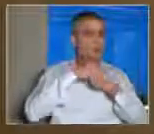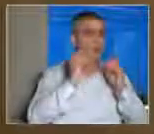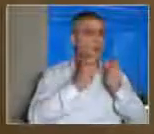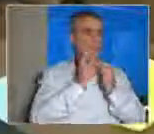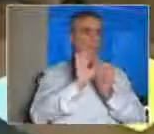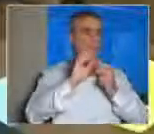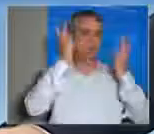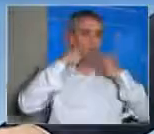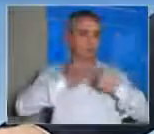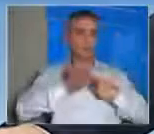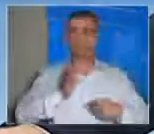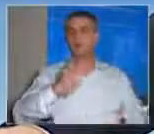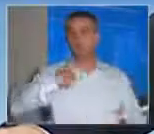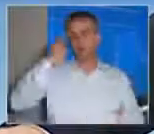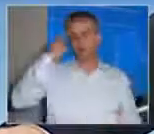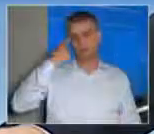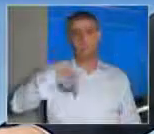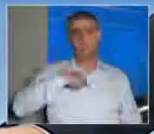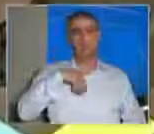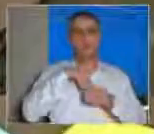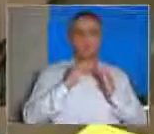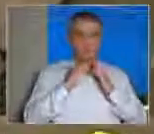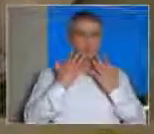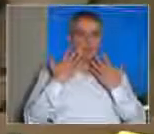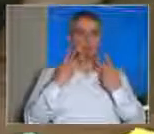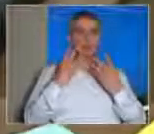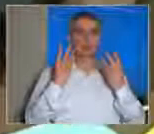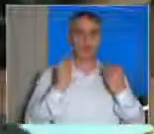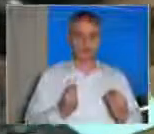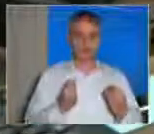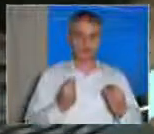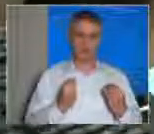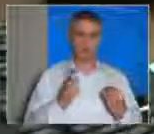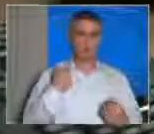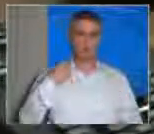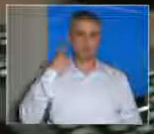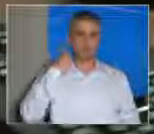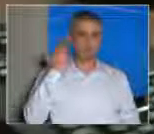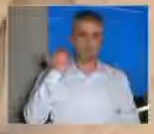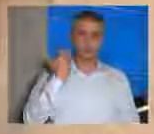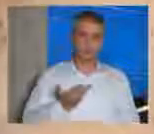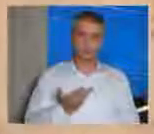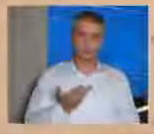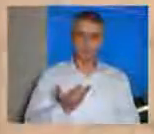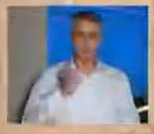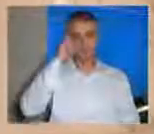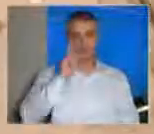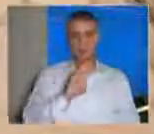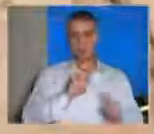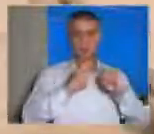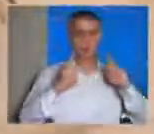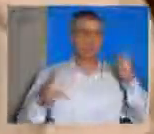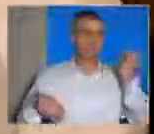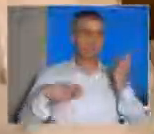כלומר, להסכמה בינינו. אני חושב שאצלנו בבית האווירה היא הרבה יותר טובה ממה ששמענו, לא יודע, לידי כל